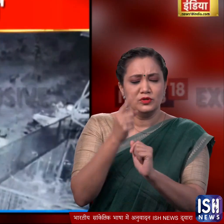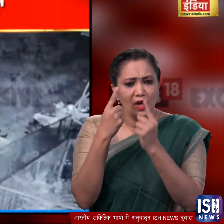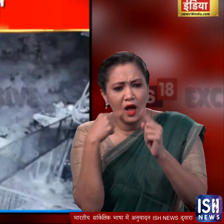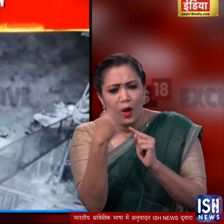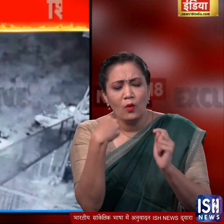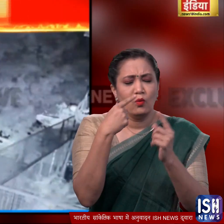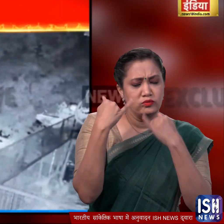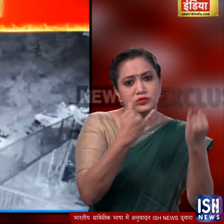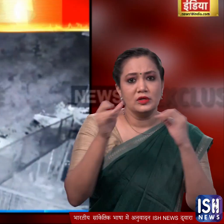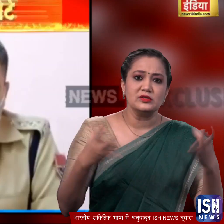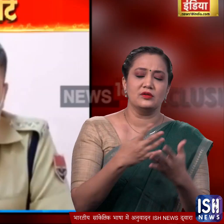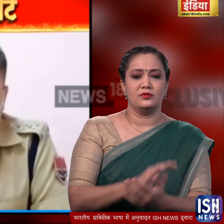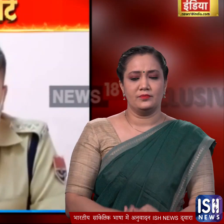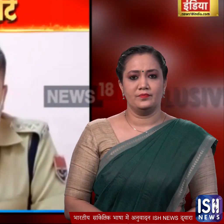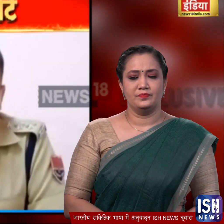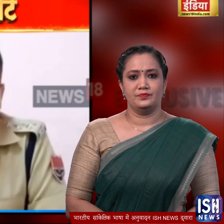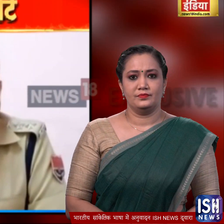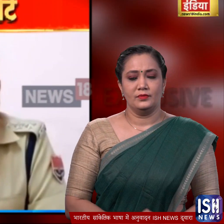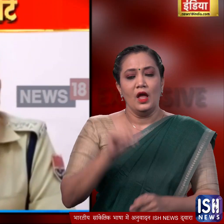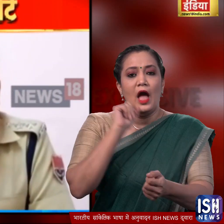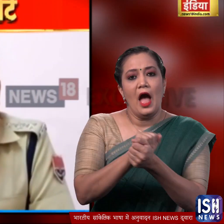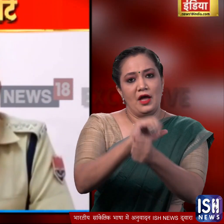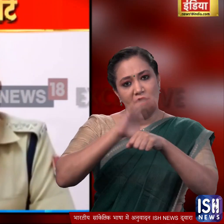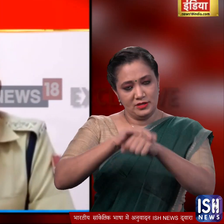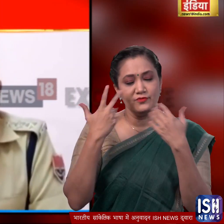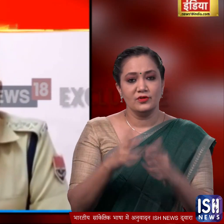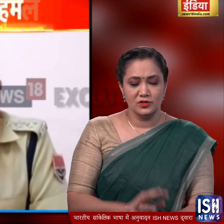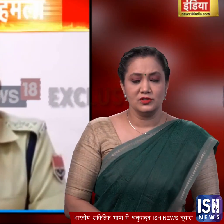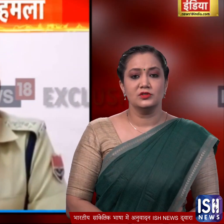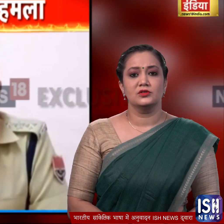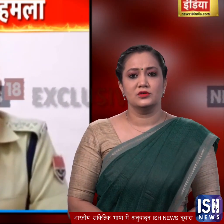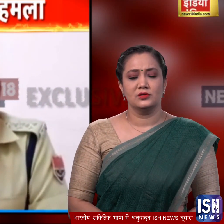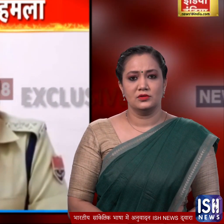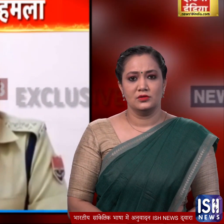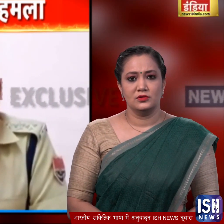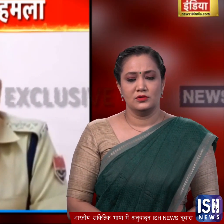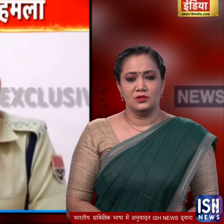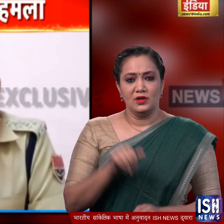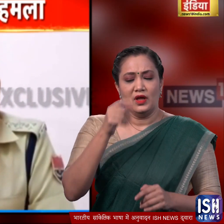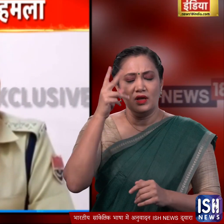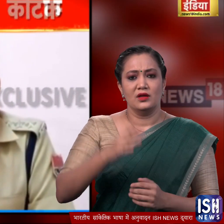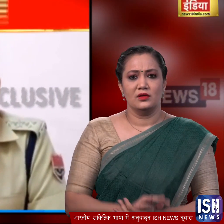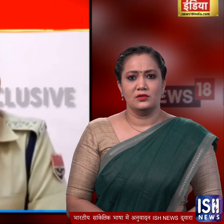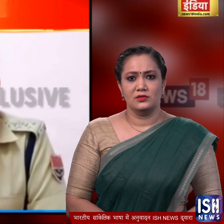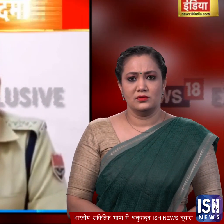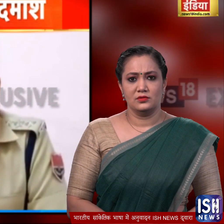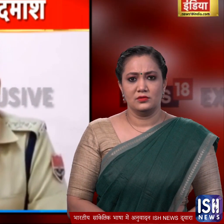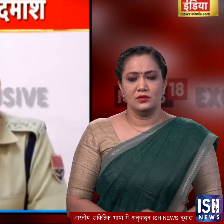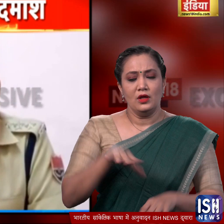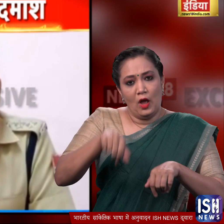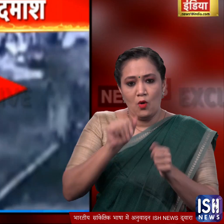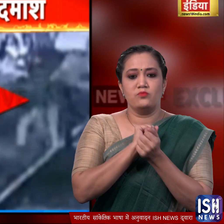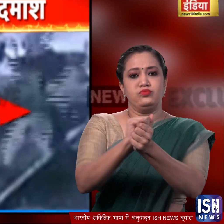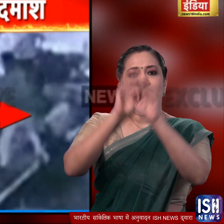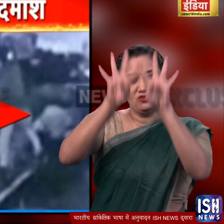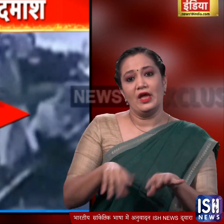पर आरोपियों की तलाश में जुट गई। उनको गिरफ्तार किया गया है। गिरफ्तारी के बाद इन्हें संबंधित न्यायालय में पेश करके और इनकी पुलिस कस्टडी ली